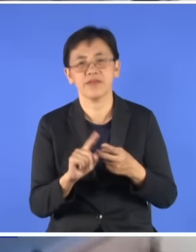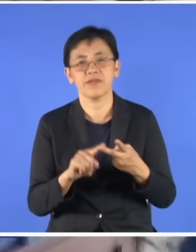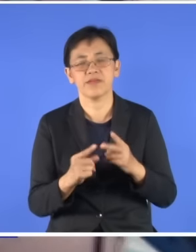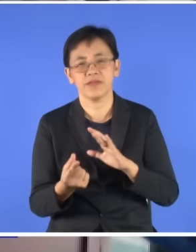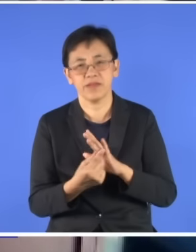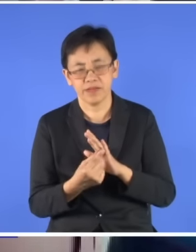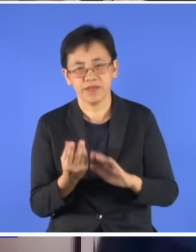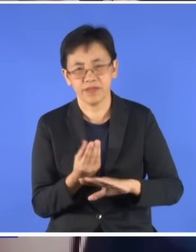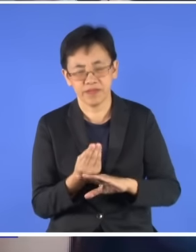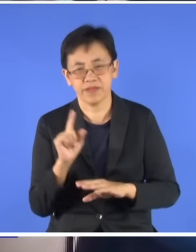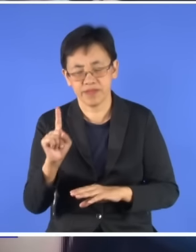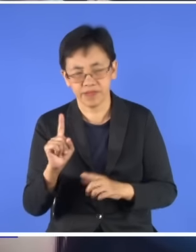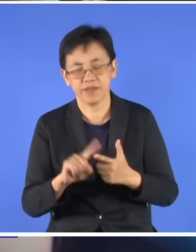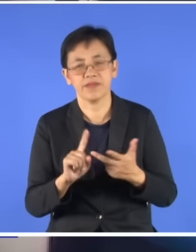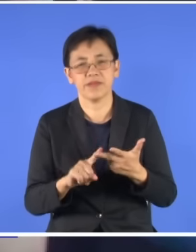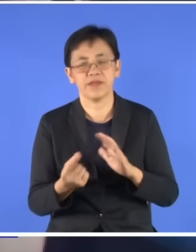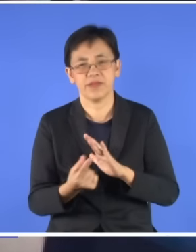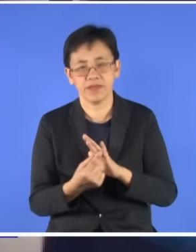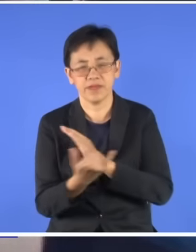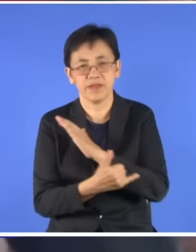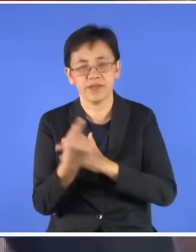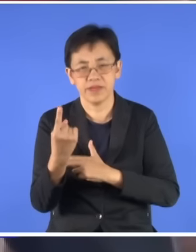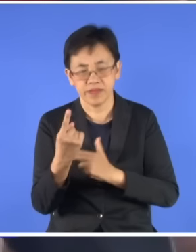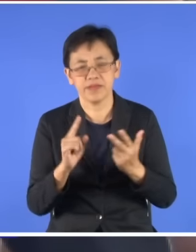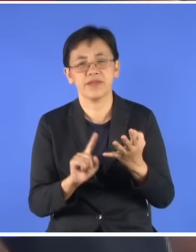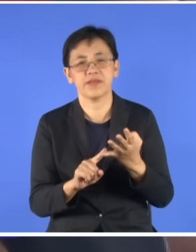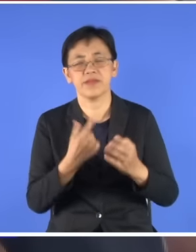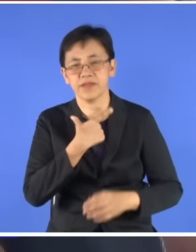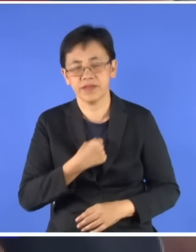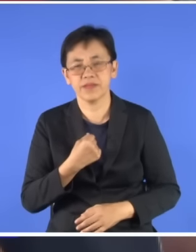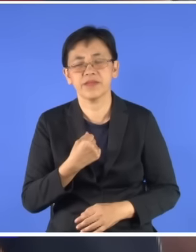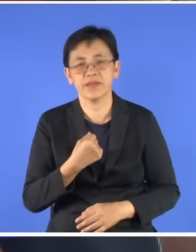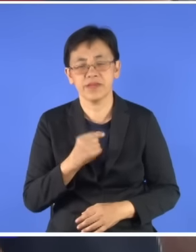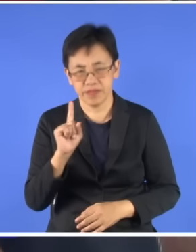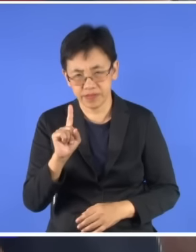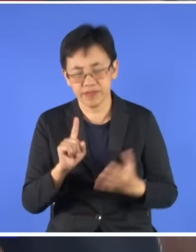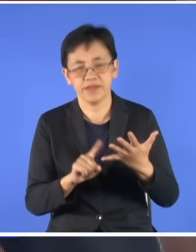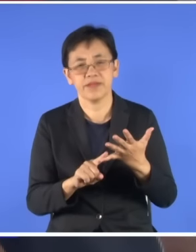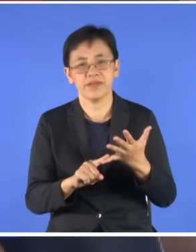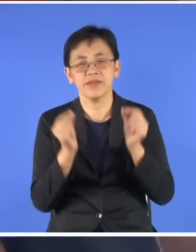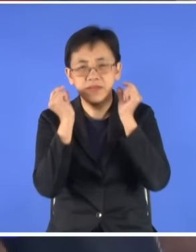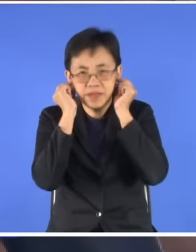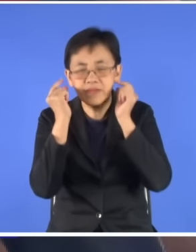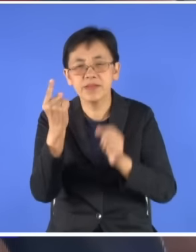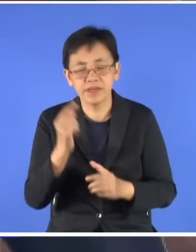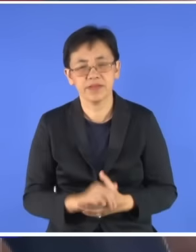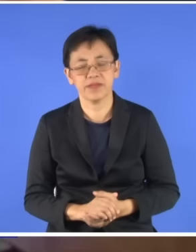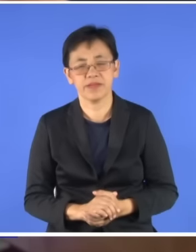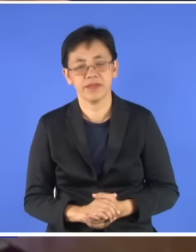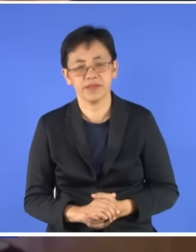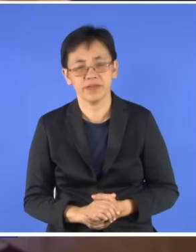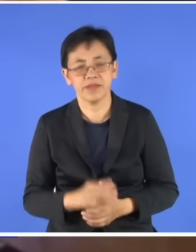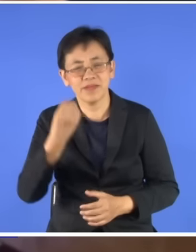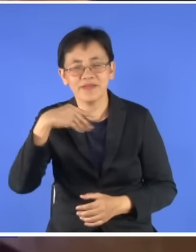ทองฝังเพชร1 วงแหวนทองต่างประเทศ1 วงสร้อยคอทูมาลิน1เส้น ต่างหู1คู่แล้วระหว่างขาก